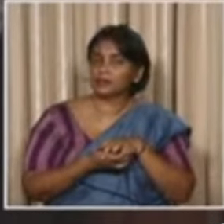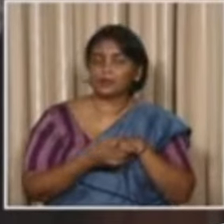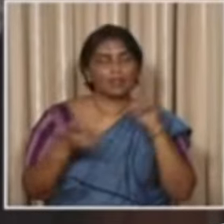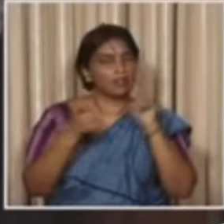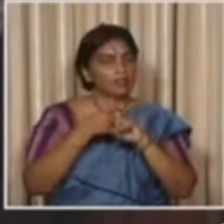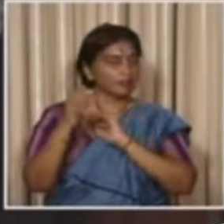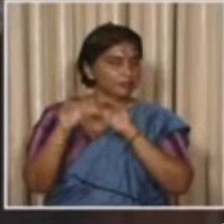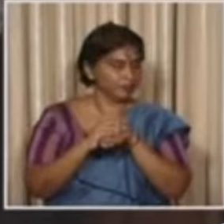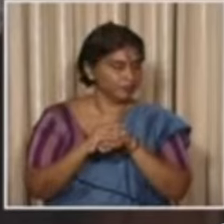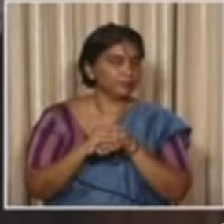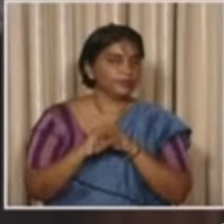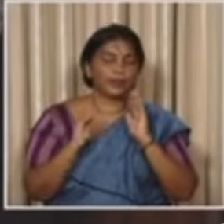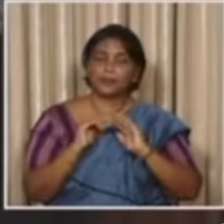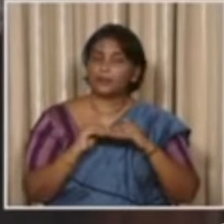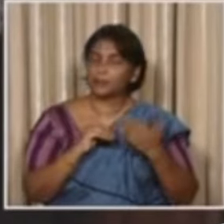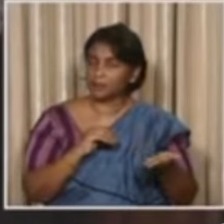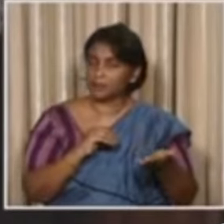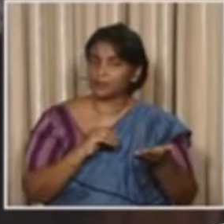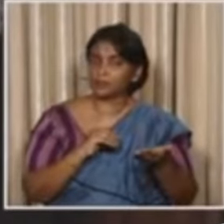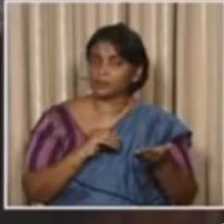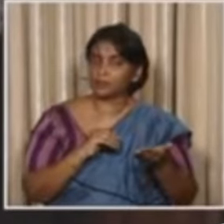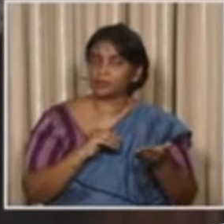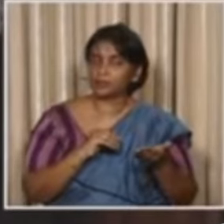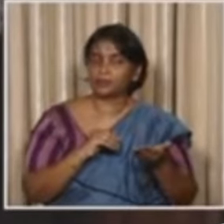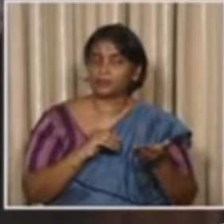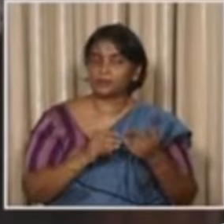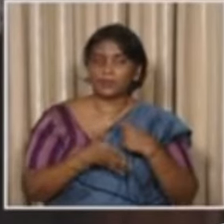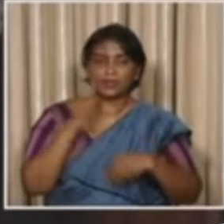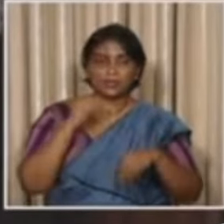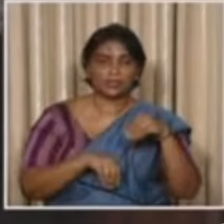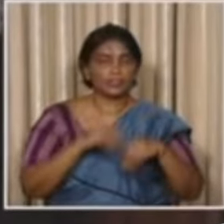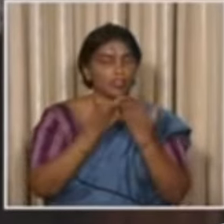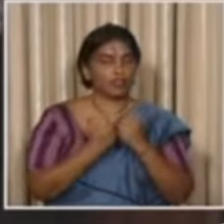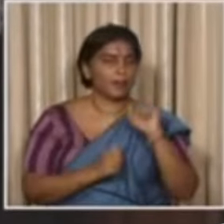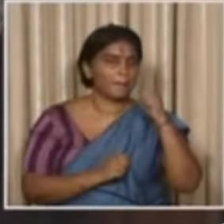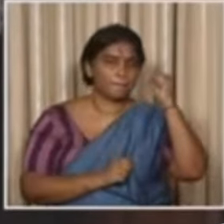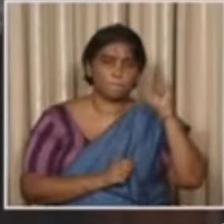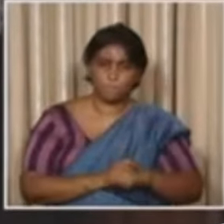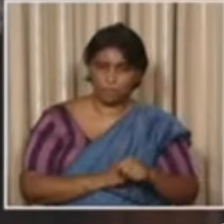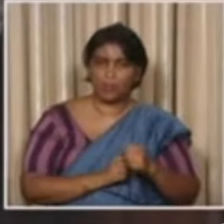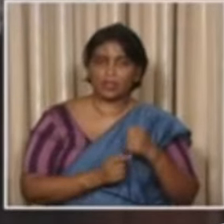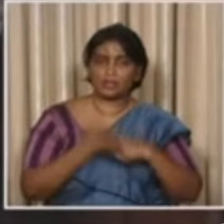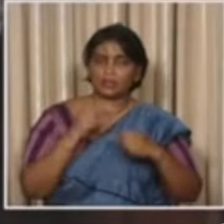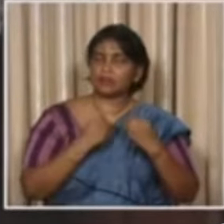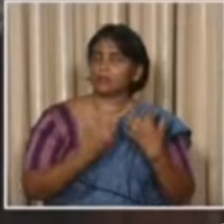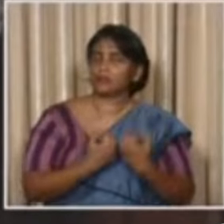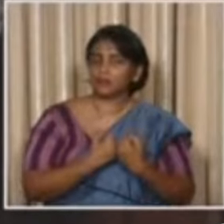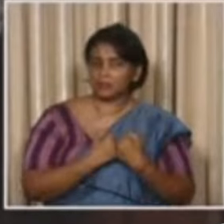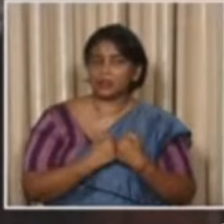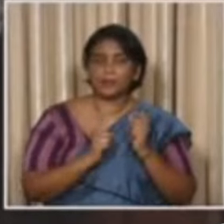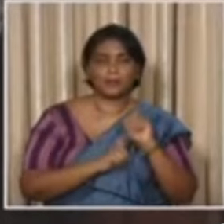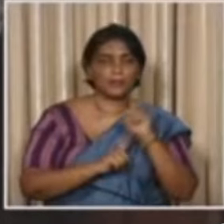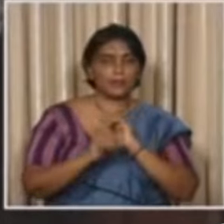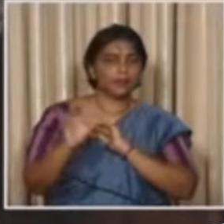තරඟබිමට පිවිසියේ. පසුව සාමාන්‍යයෙන් මනාප ඡන්ද 50,000කට ආසන්න ඡන්ද ගත්තත්